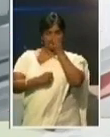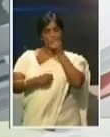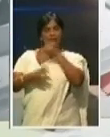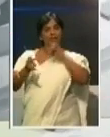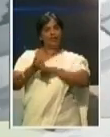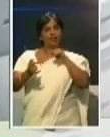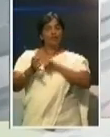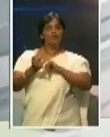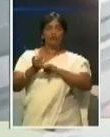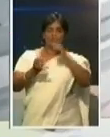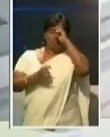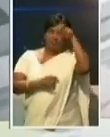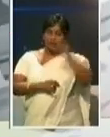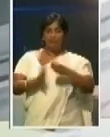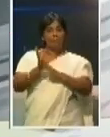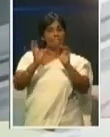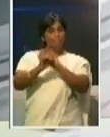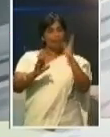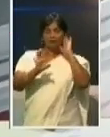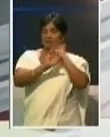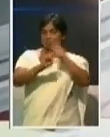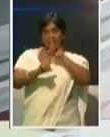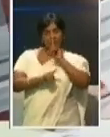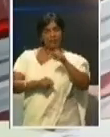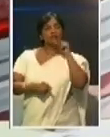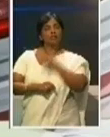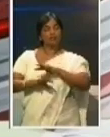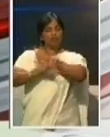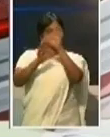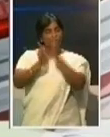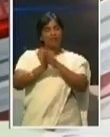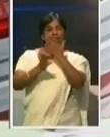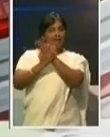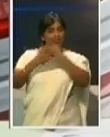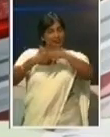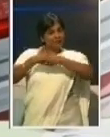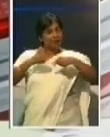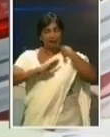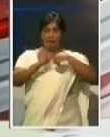ඒ ලේකම් සුගත් හේවපතින මහතා මාධ්‍ය හමුවක් ඇඳුමින් අද කියා සිටියේ සියලු ජාතීන්